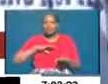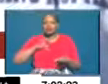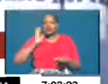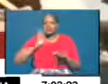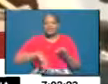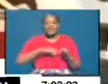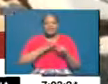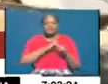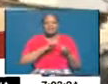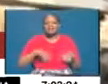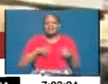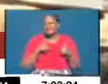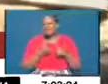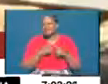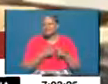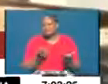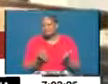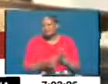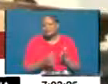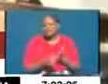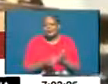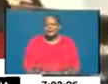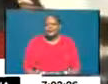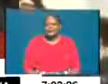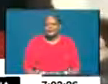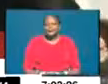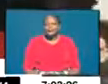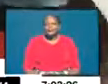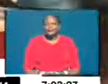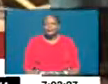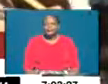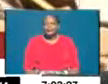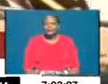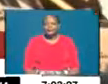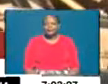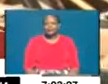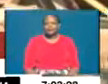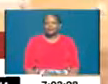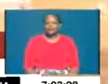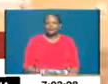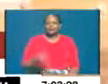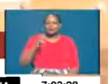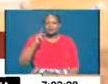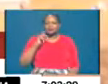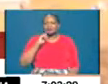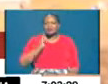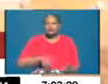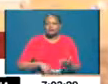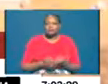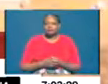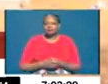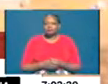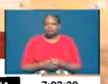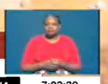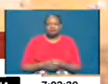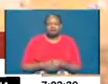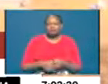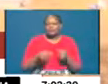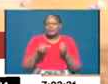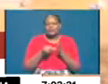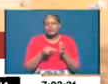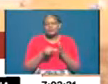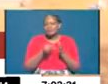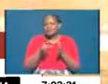yako pale yote. Katibu wa muungano wa mashirika ya kidini ya Askofu Stephen Kalunywa alikashifu tukio hilo akitaja kama